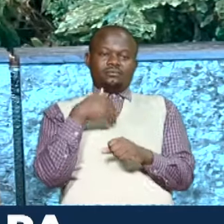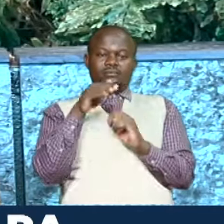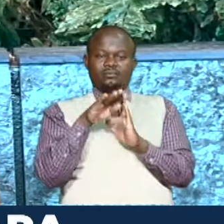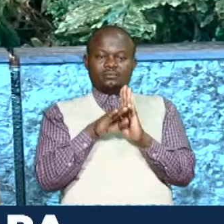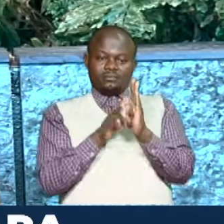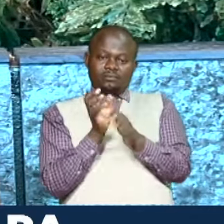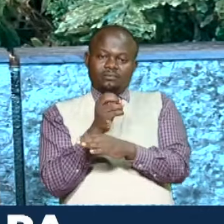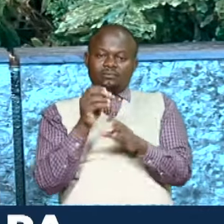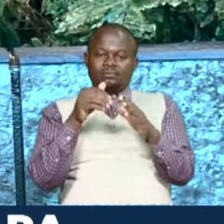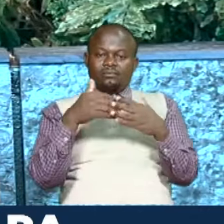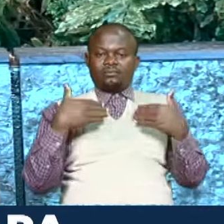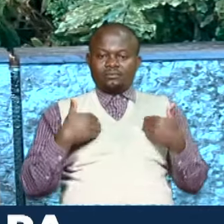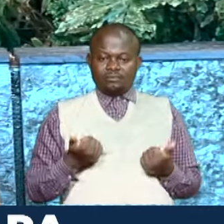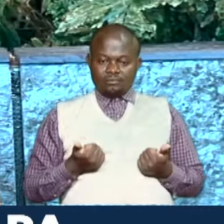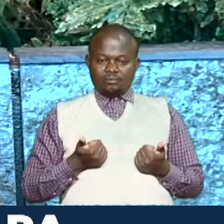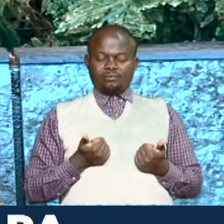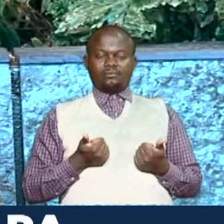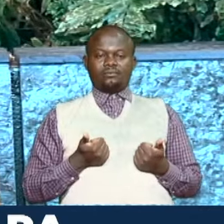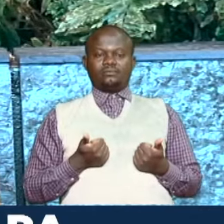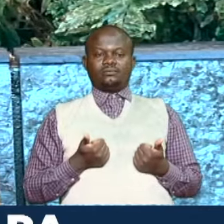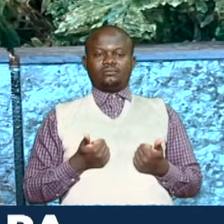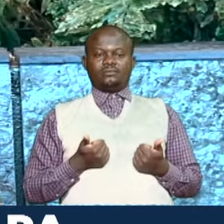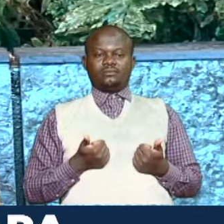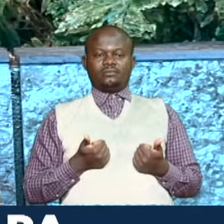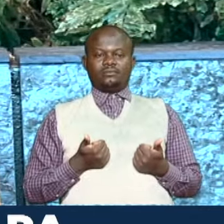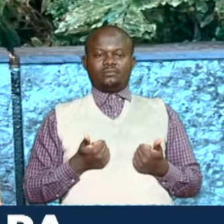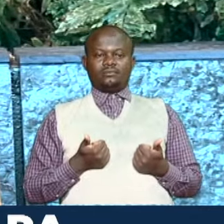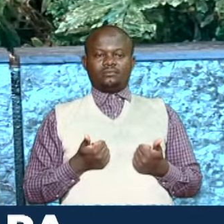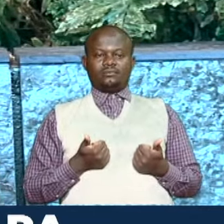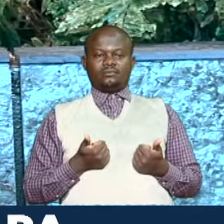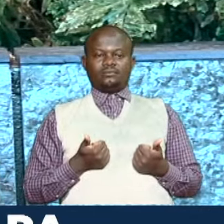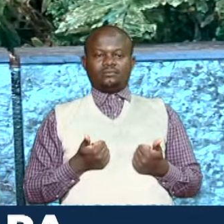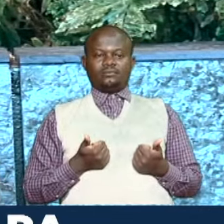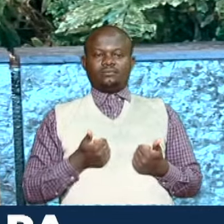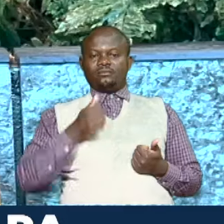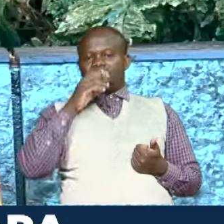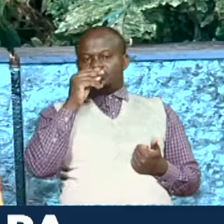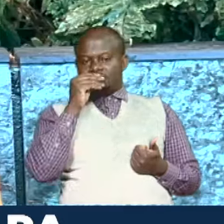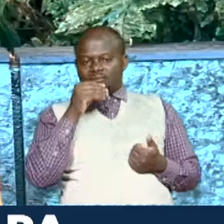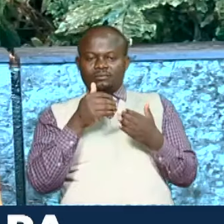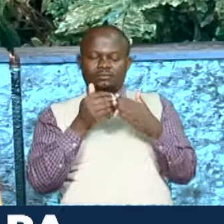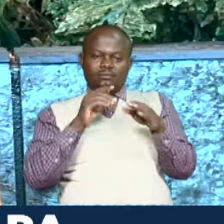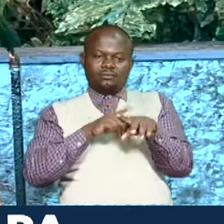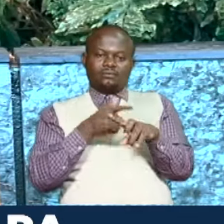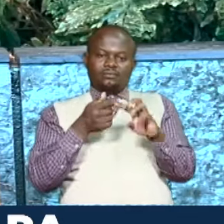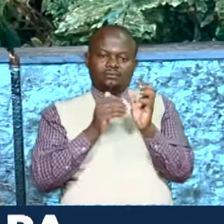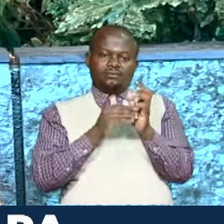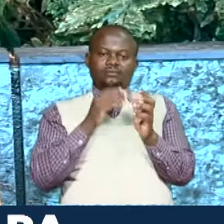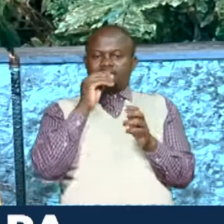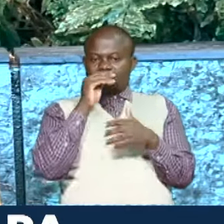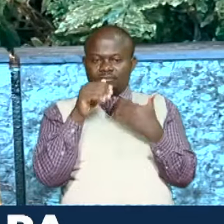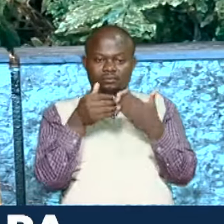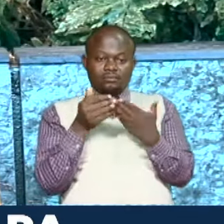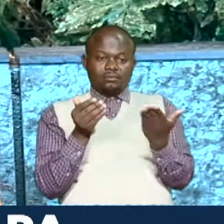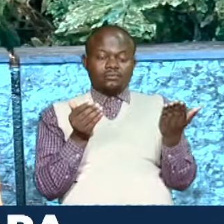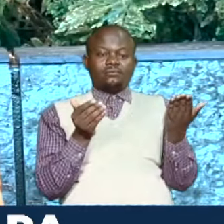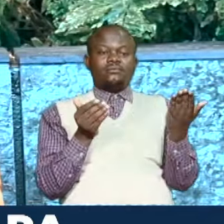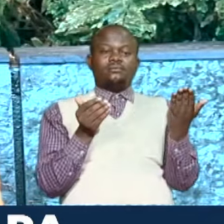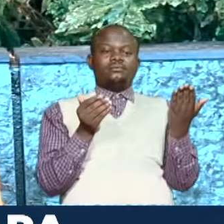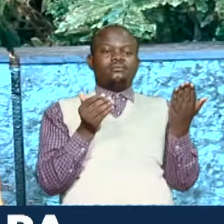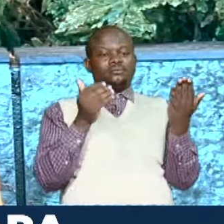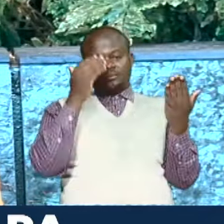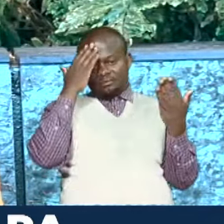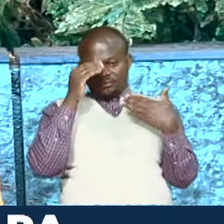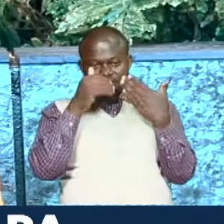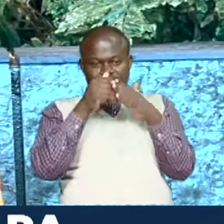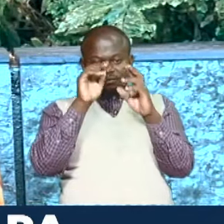y'abajyanama b'ubuzima babivuga hakiri kare. bavuga hakiri kare bagakomorwamo hakiri kare kugira ngo